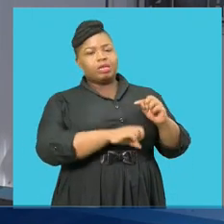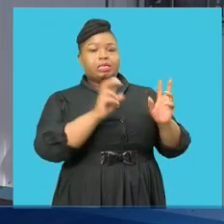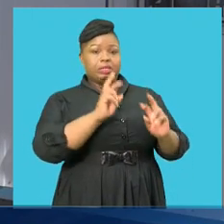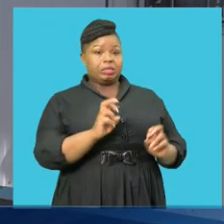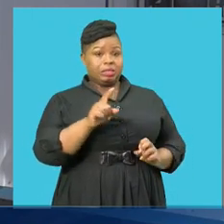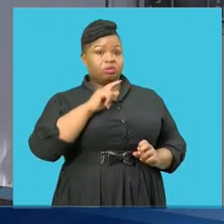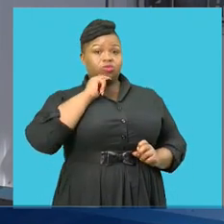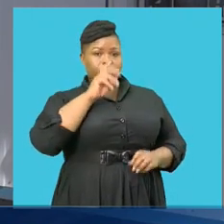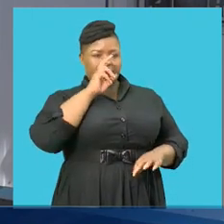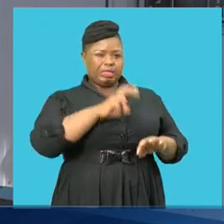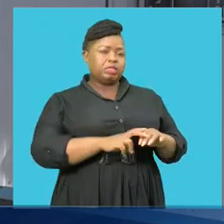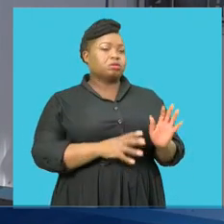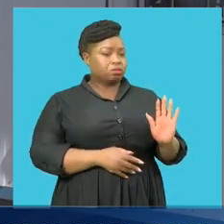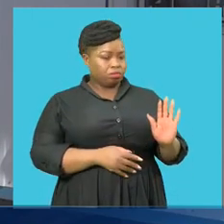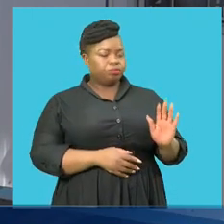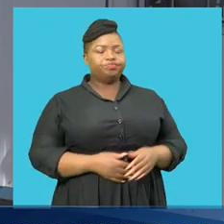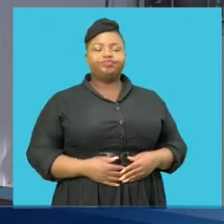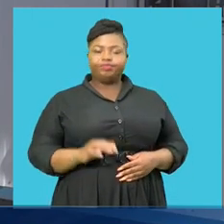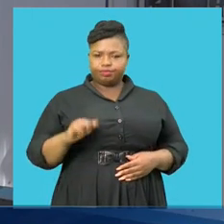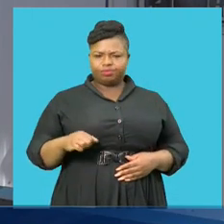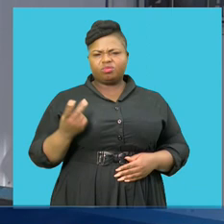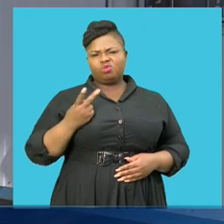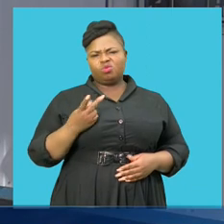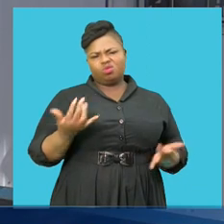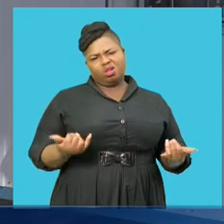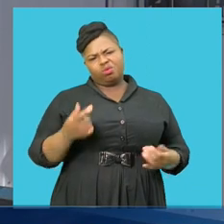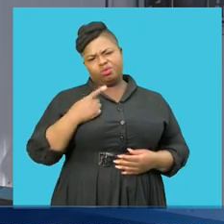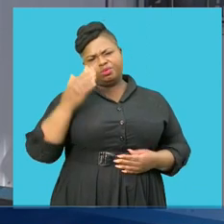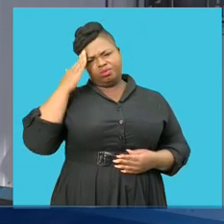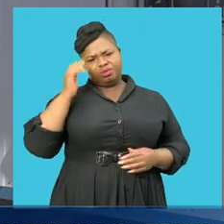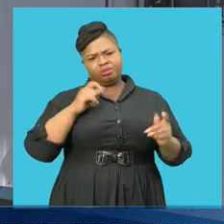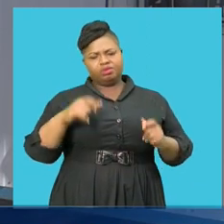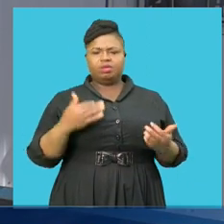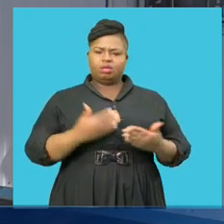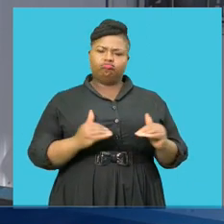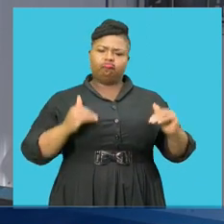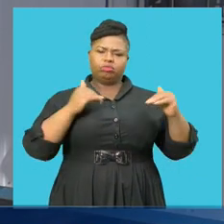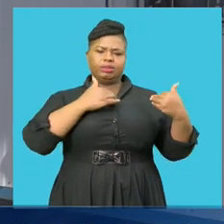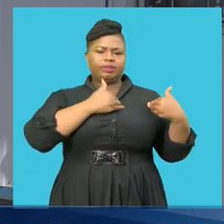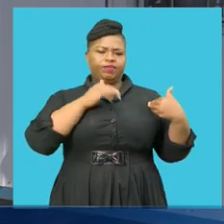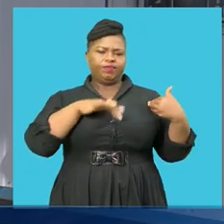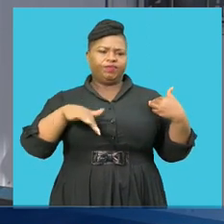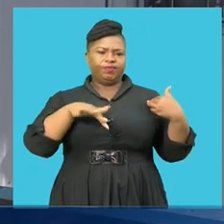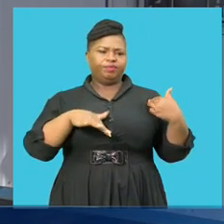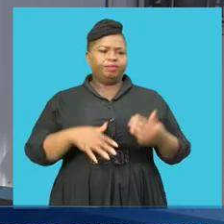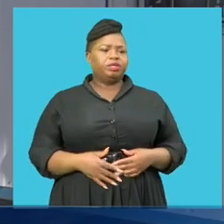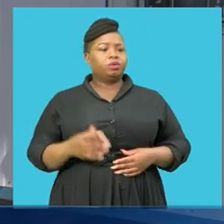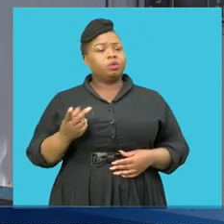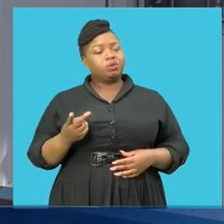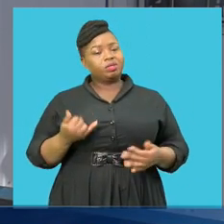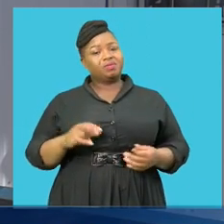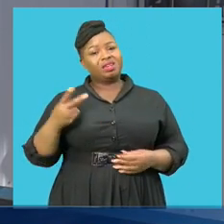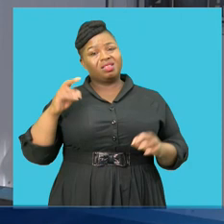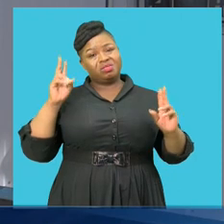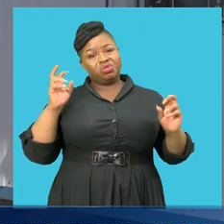iwona abawudinga ukudlula yonke into. Uyabo nokuthi-ke iwona vele ozokwazi ukubeka abantu bese simene safe ngaphakathi ku-informal settlement. But-ke